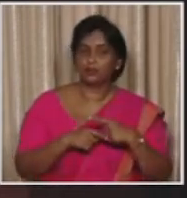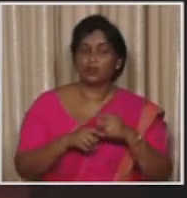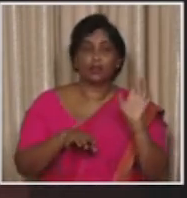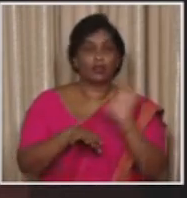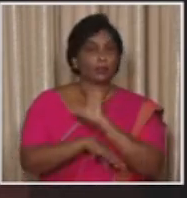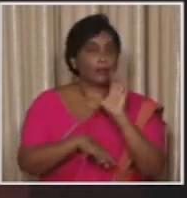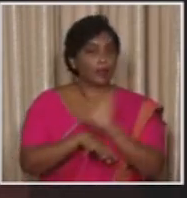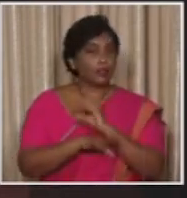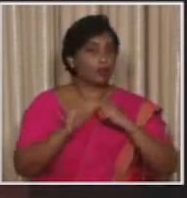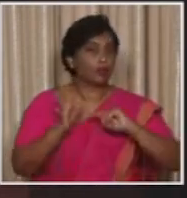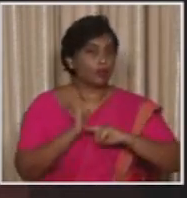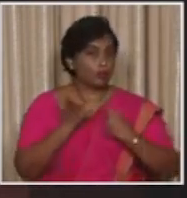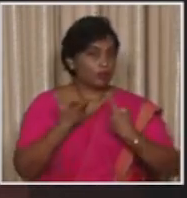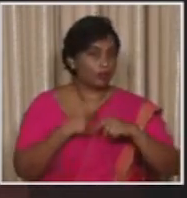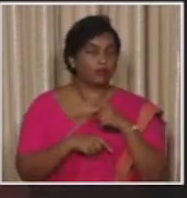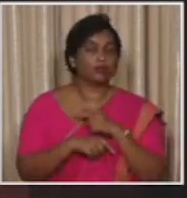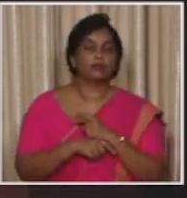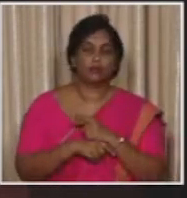පරිගණක උපාංග.